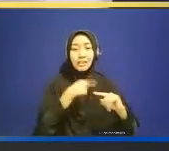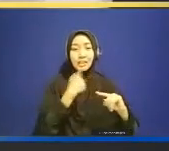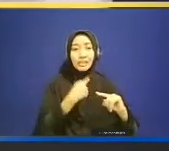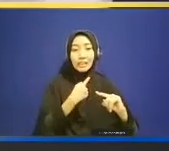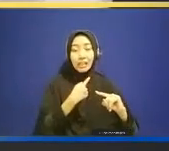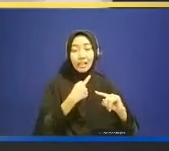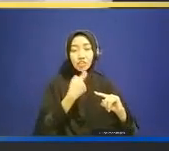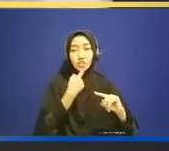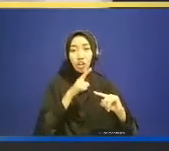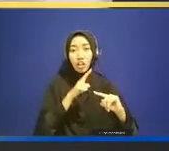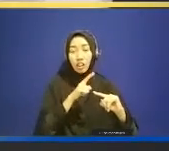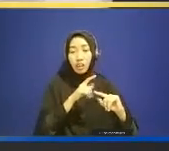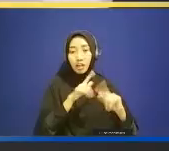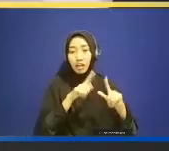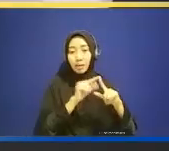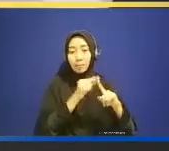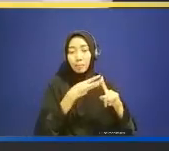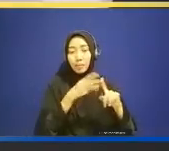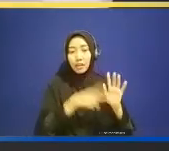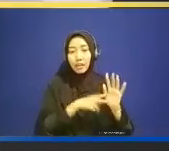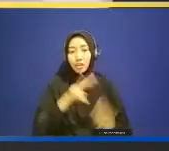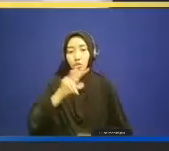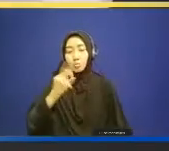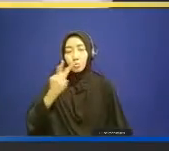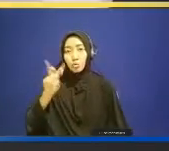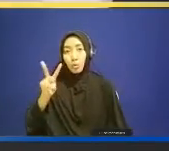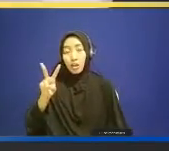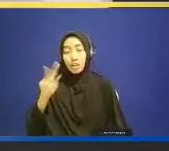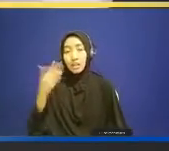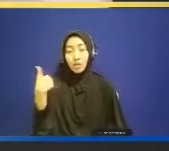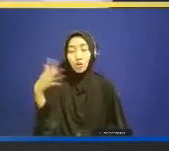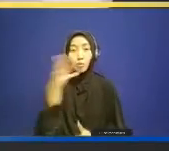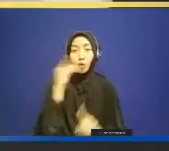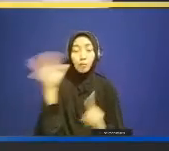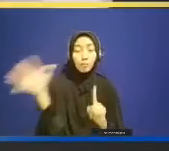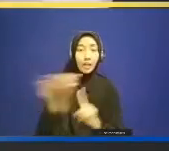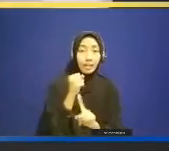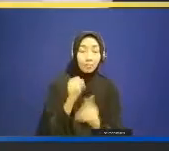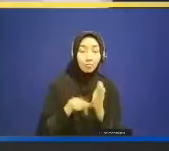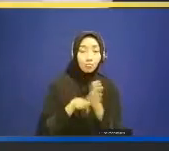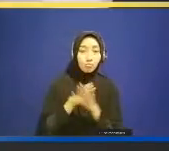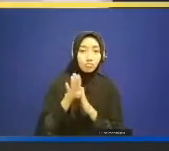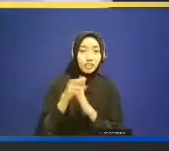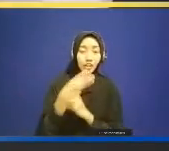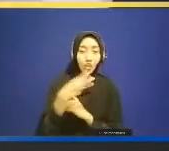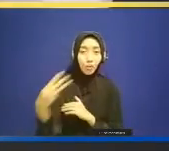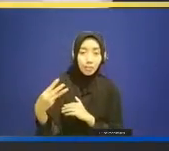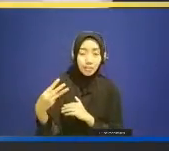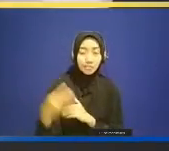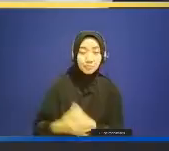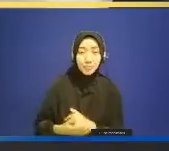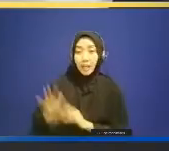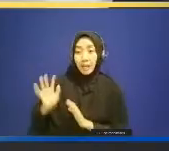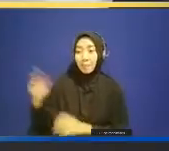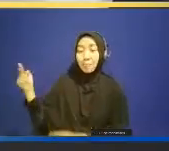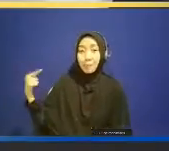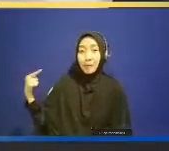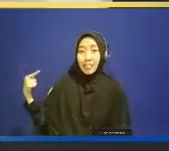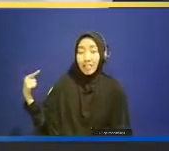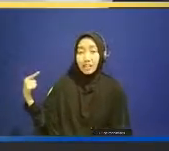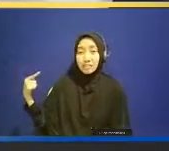soal APBN 2022 tadi ngomongin target membuat pertumbuhan ekonomi Apakah pemerintah ini nih